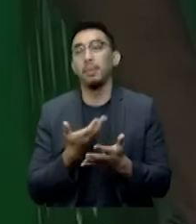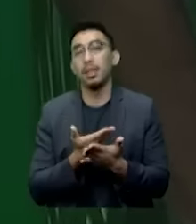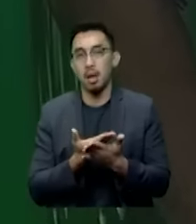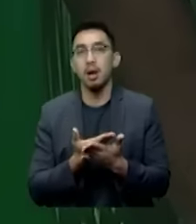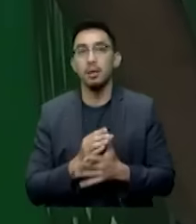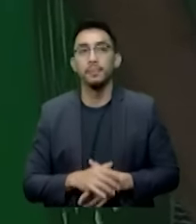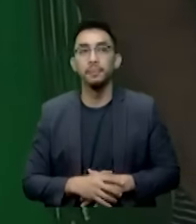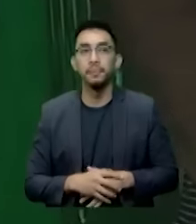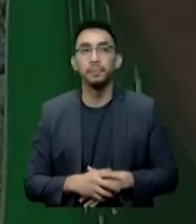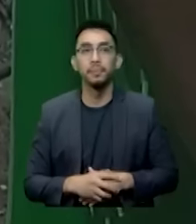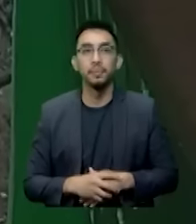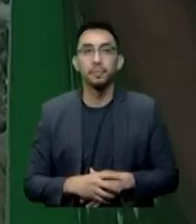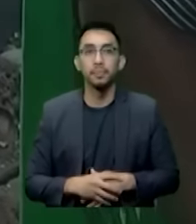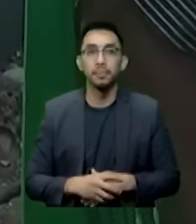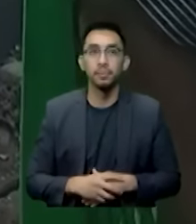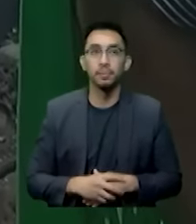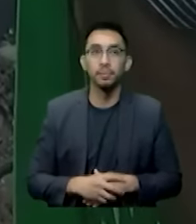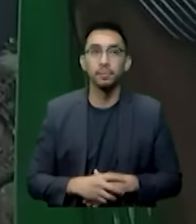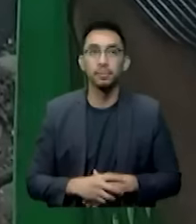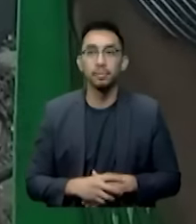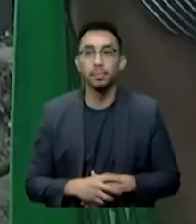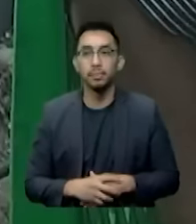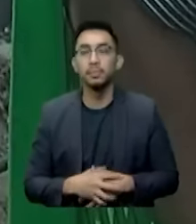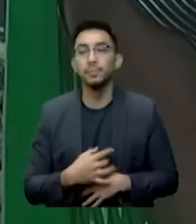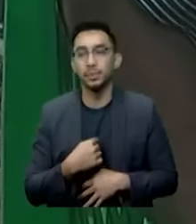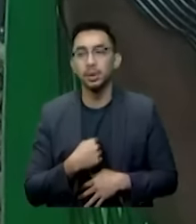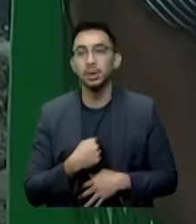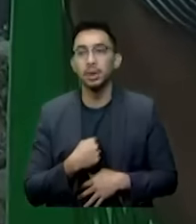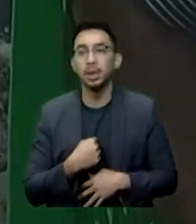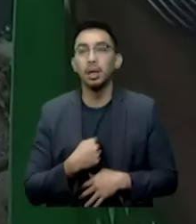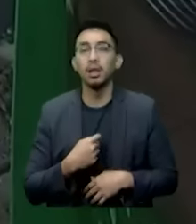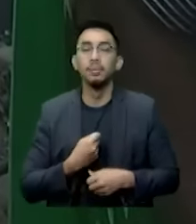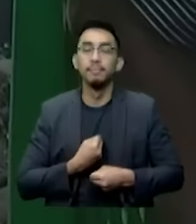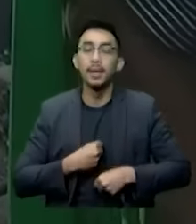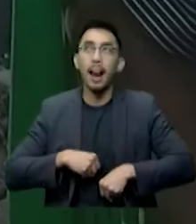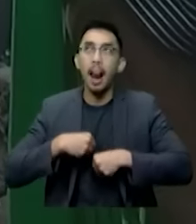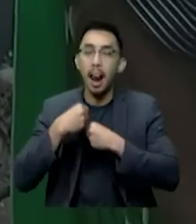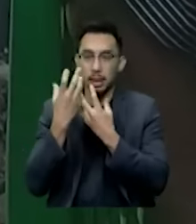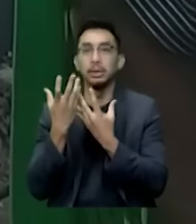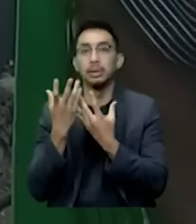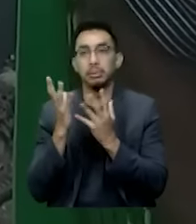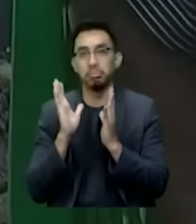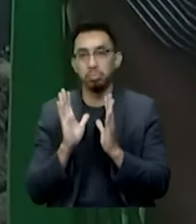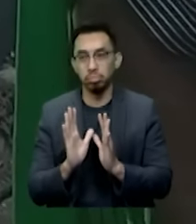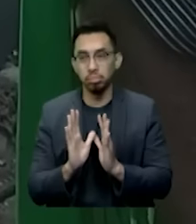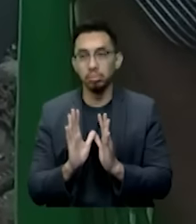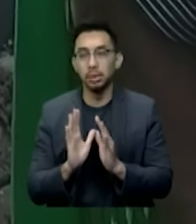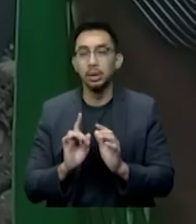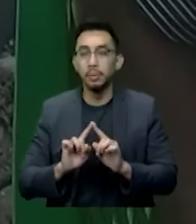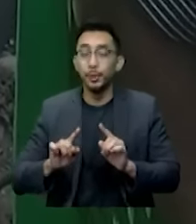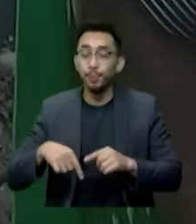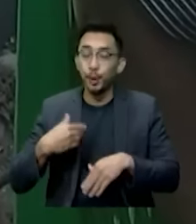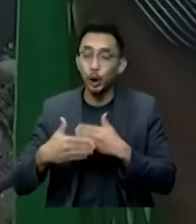Kalau kita sih ikhlas, dan Tuhan. Nanti proses hukum